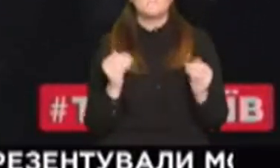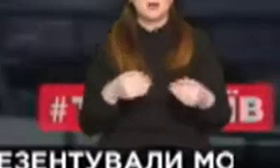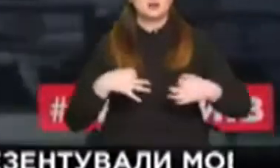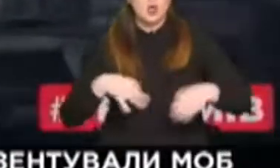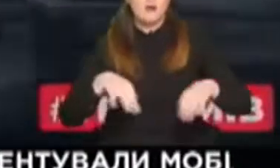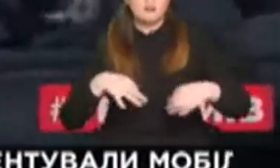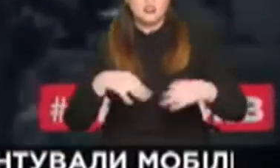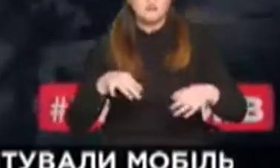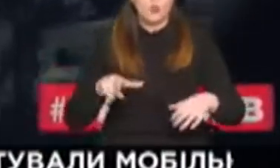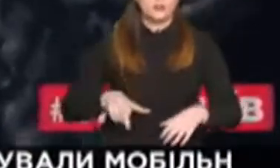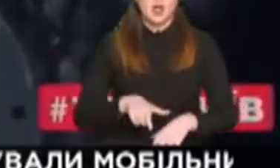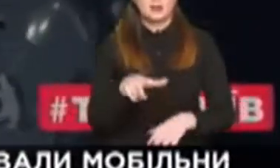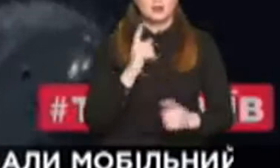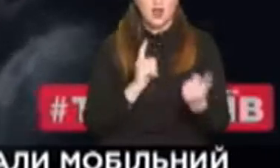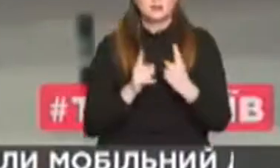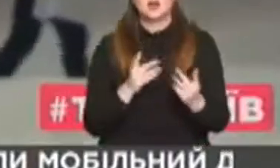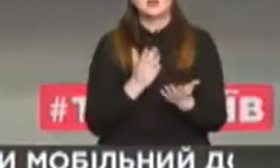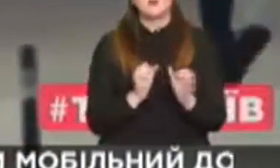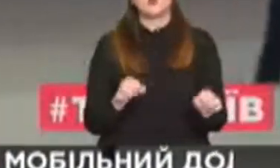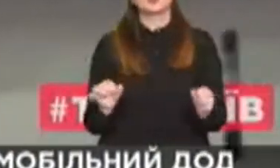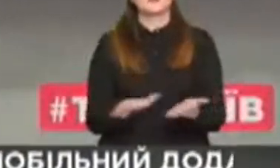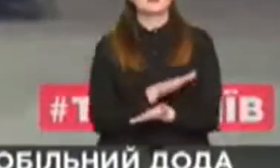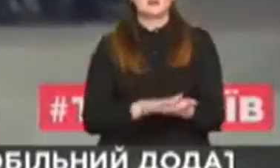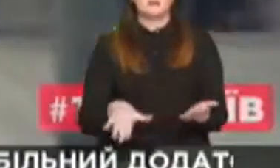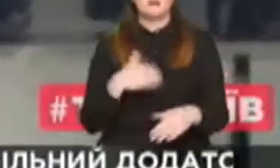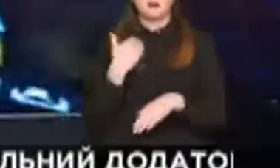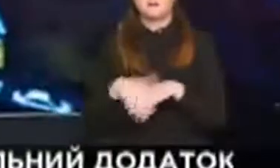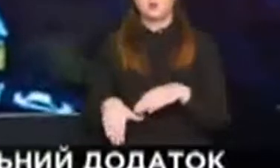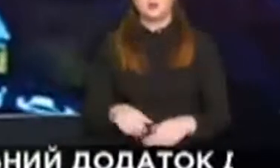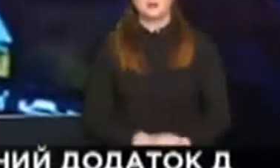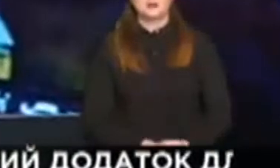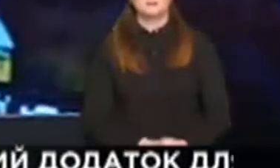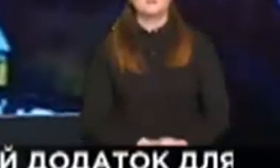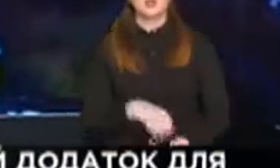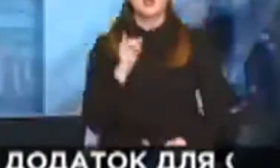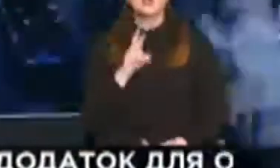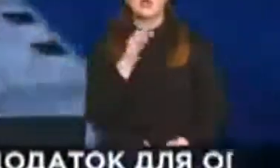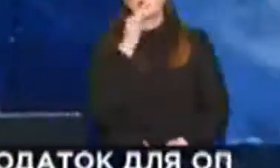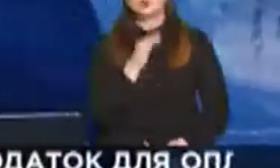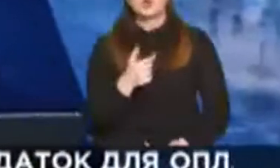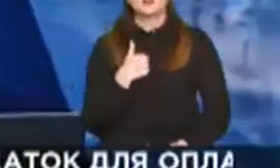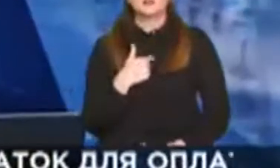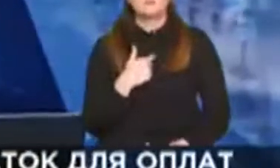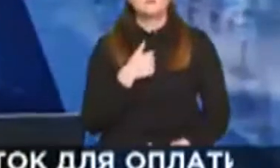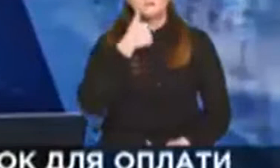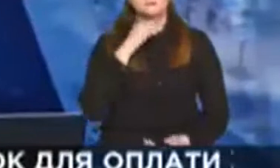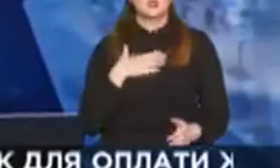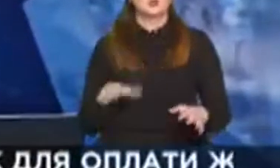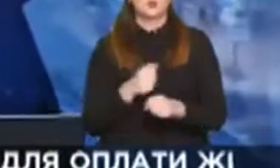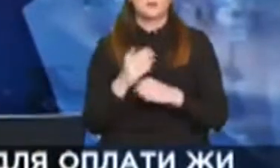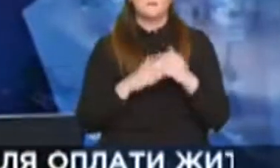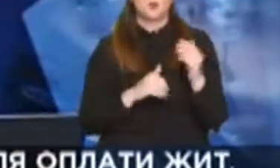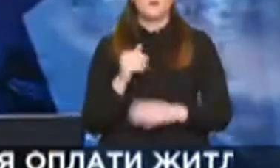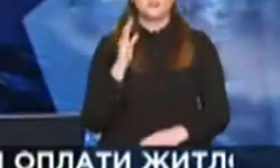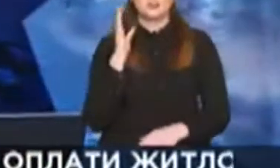трасах і є можливість прибирати вулиці. І як розказували нам напередодні наші колеги